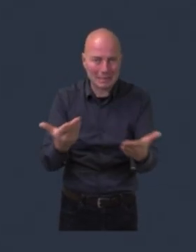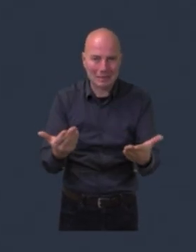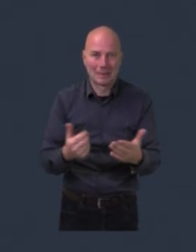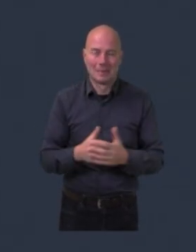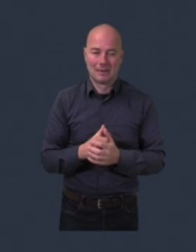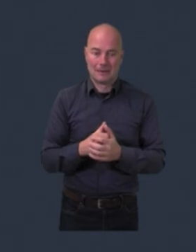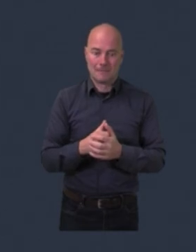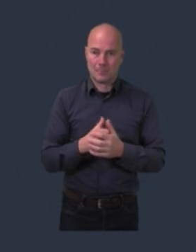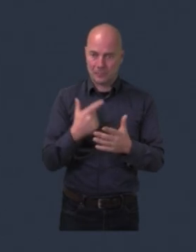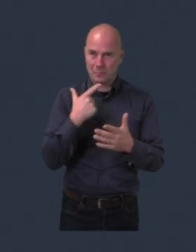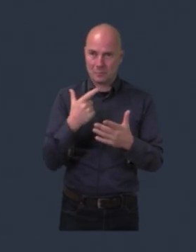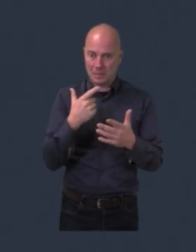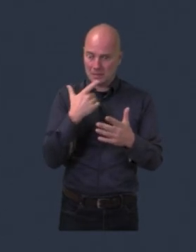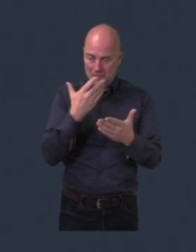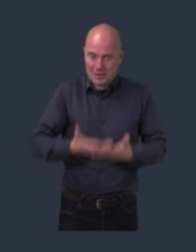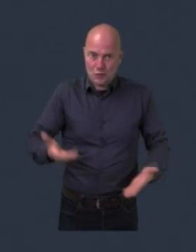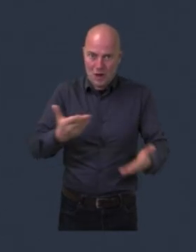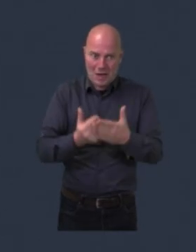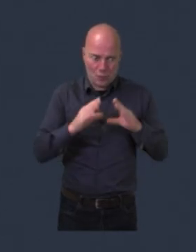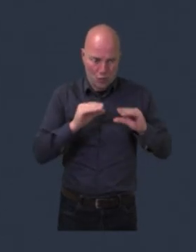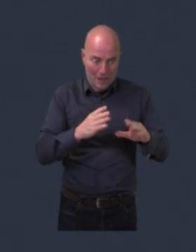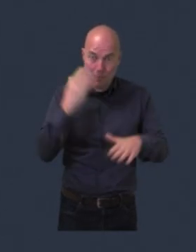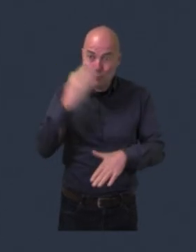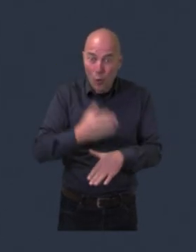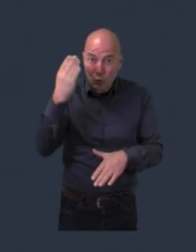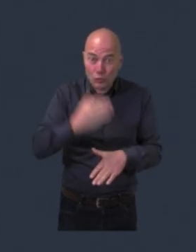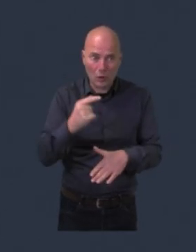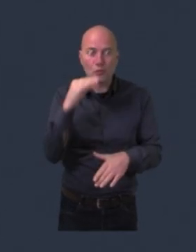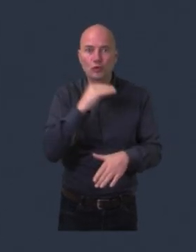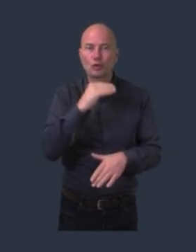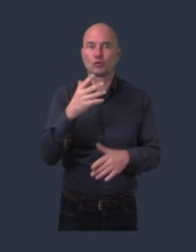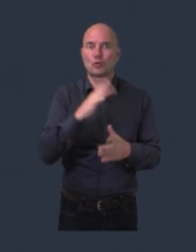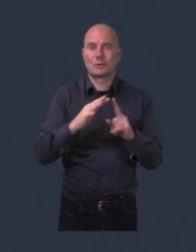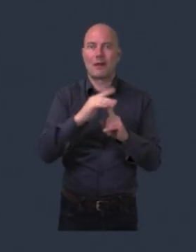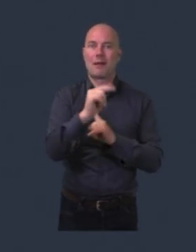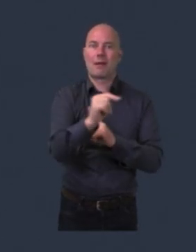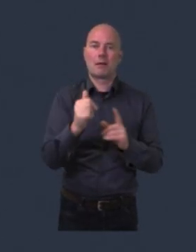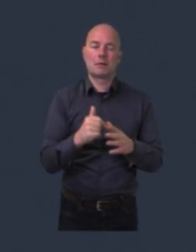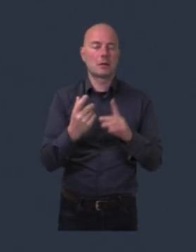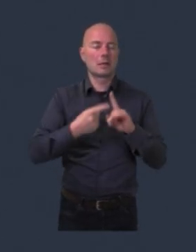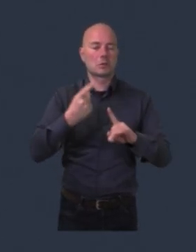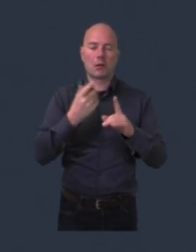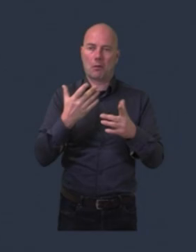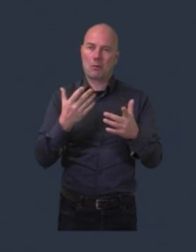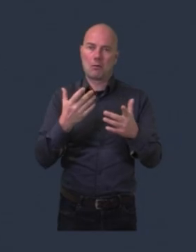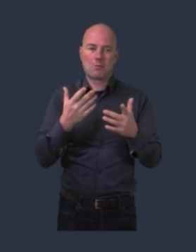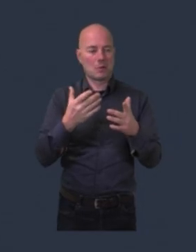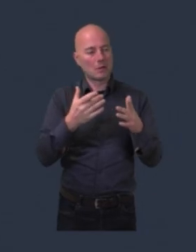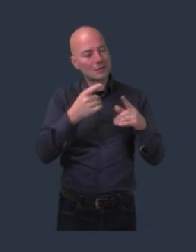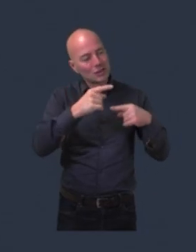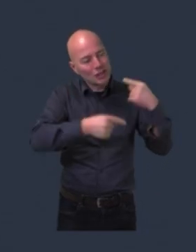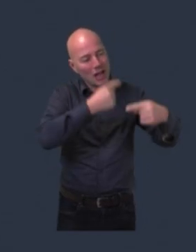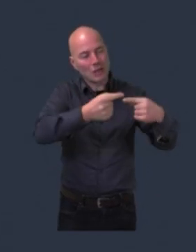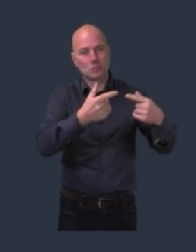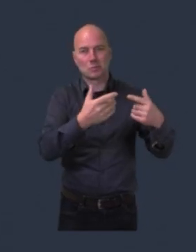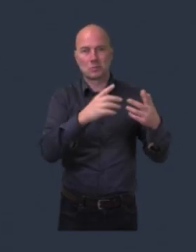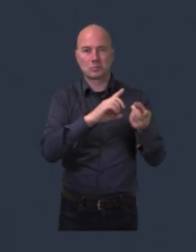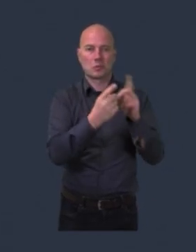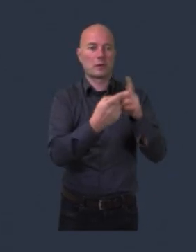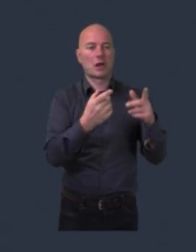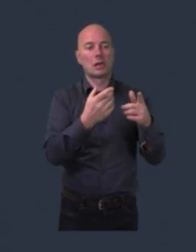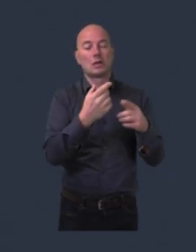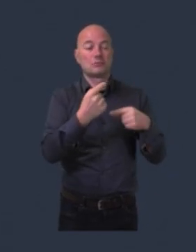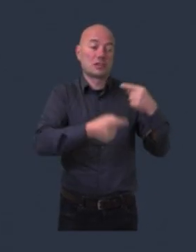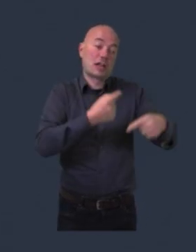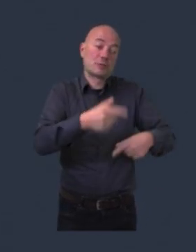La réalité, c'est qu'il y a une grande urgence sociale et nous devons tout faire pour éviter que la génération d'aujourd'hui ne devienne une génération sacrifiée. Face